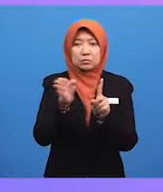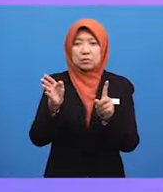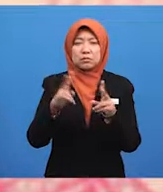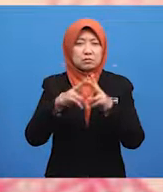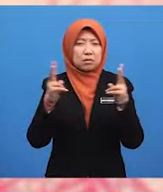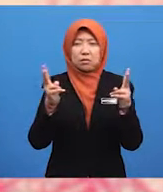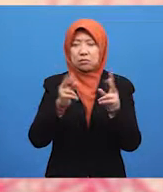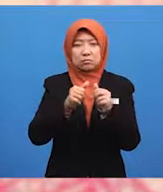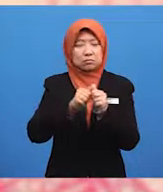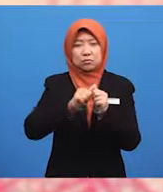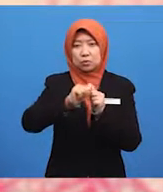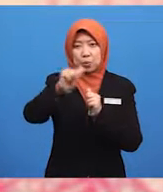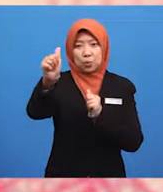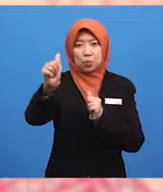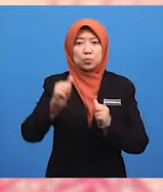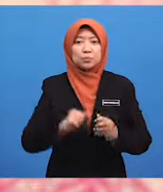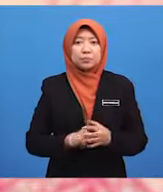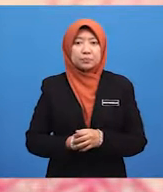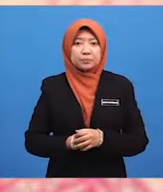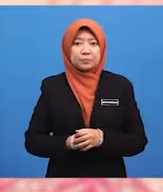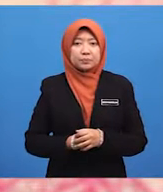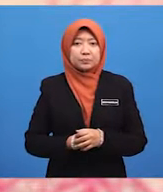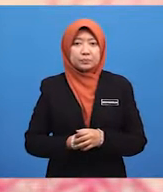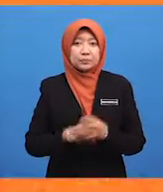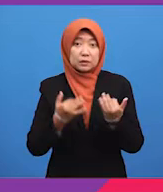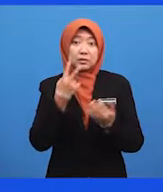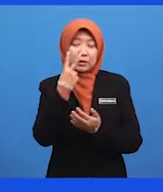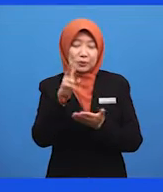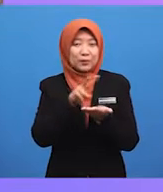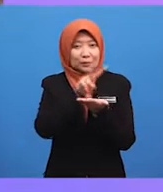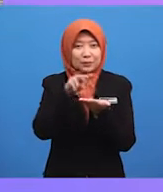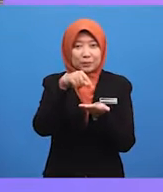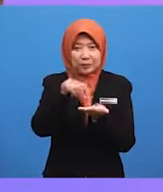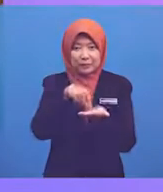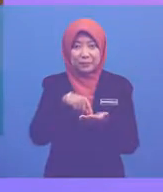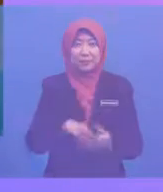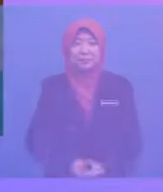jauh. Mari kita saksikan video ini.